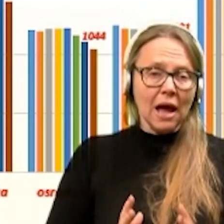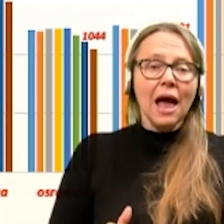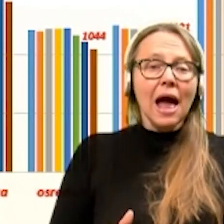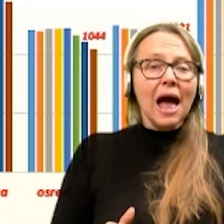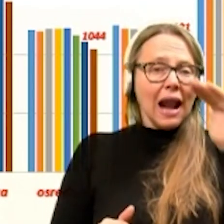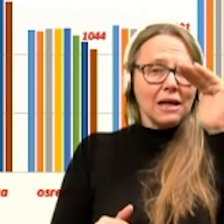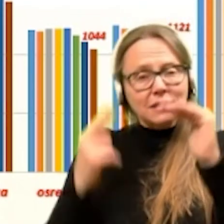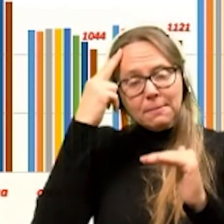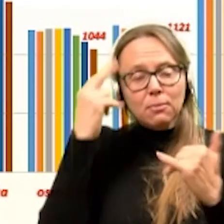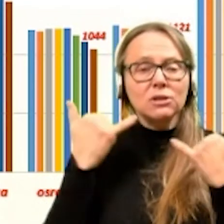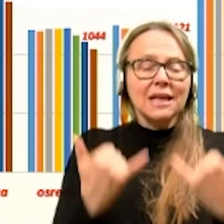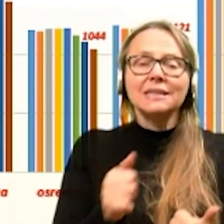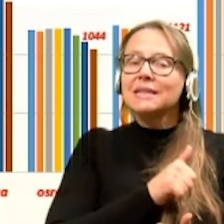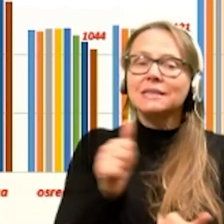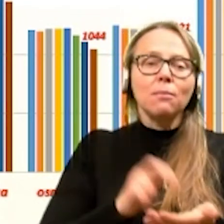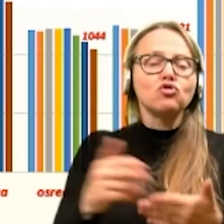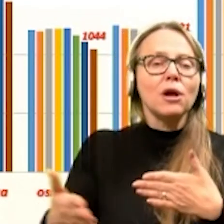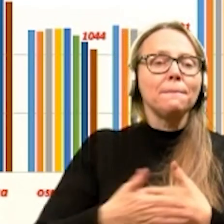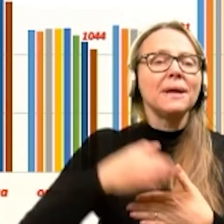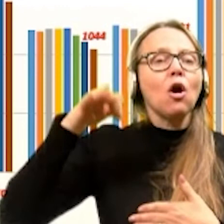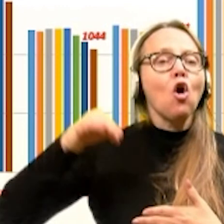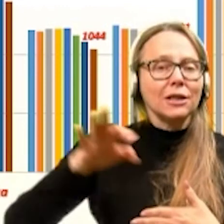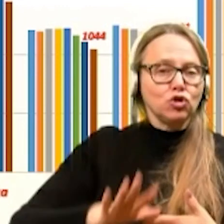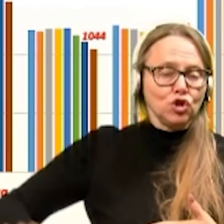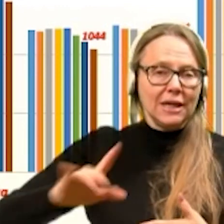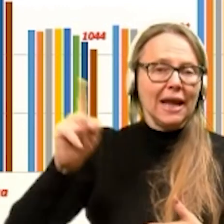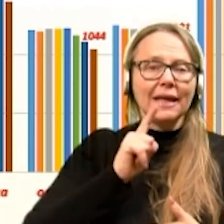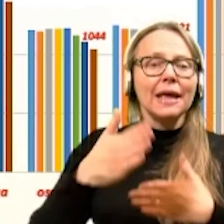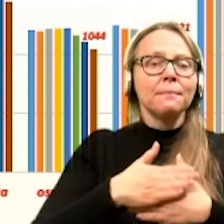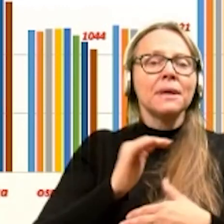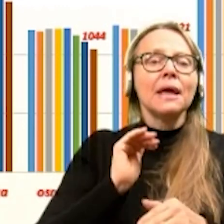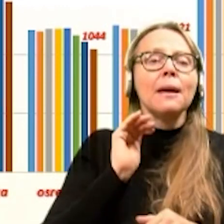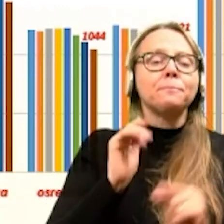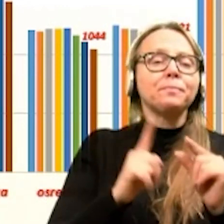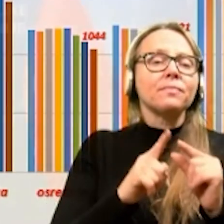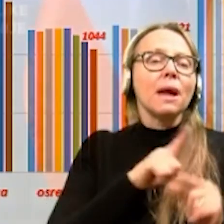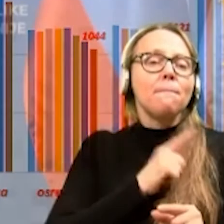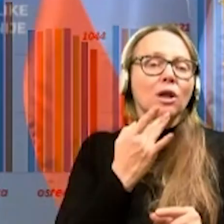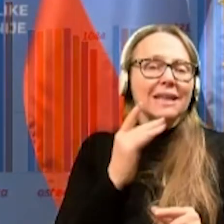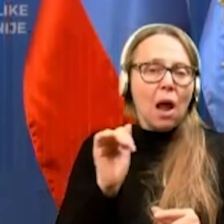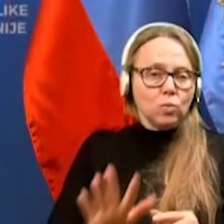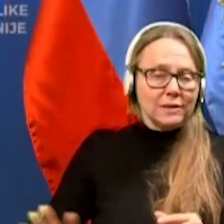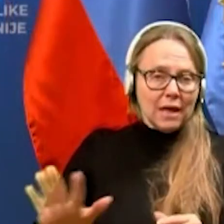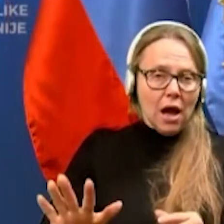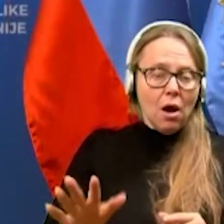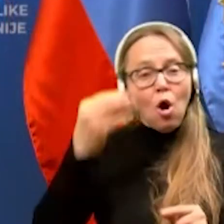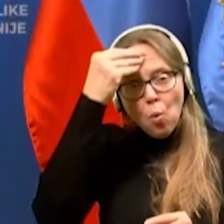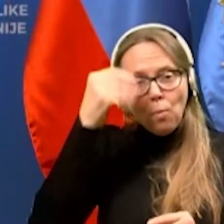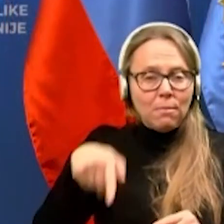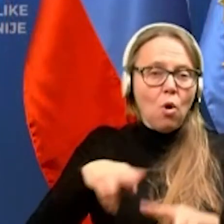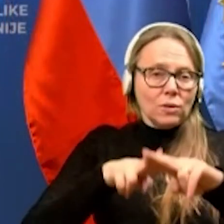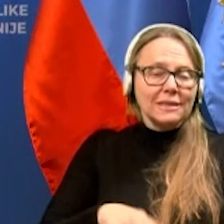zaznana samo še pri Goriški regiji in pri Podravski regiji. Upamo, da tako ostane tudi v